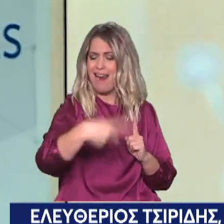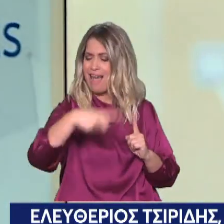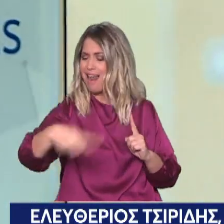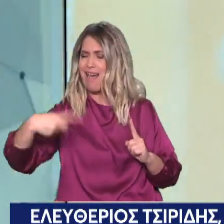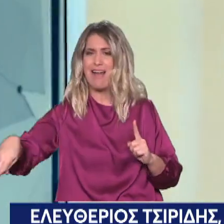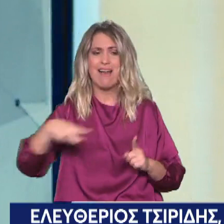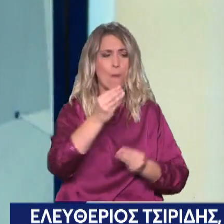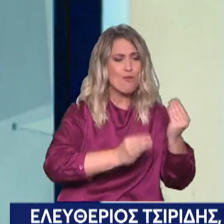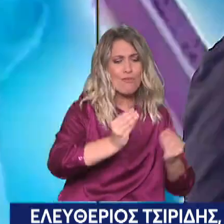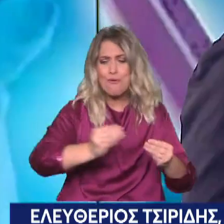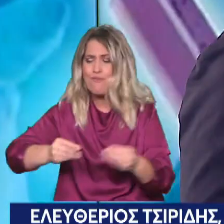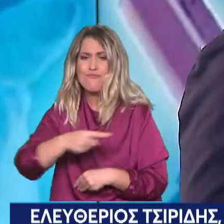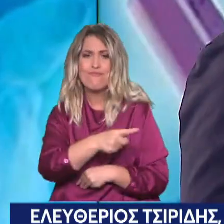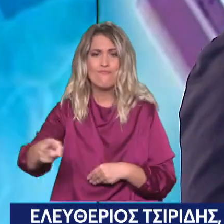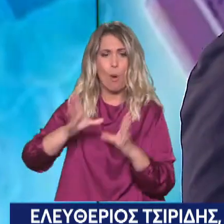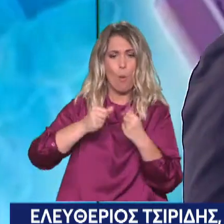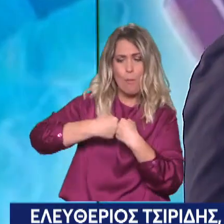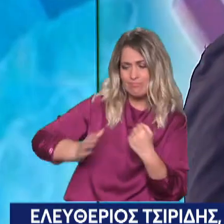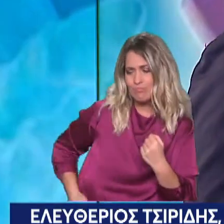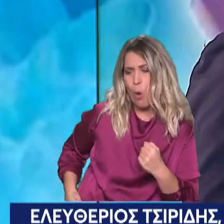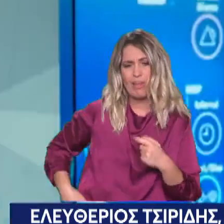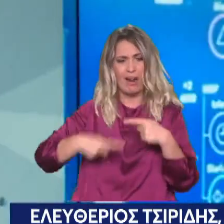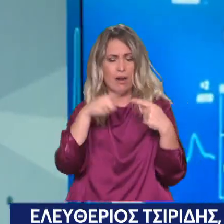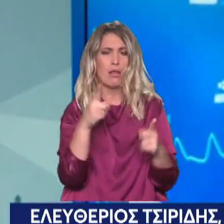Υπότιτλοι AUTHORWAVE